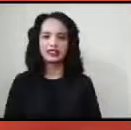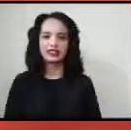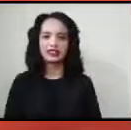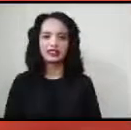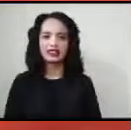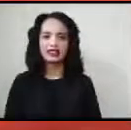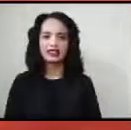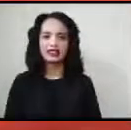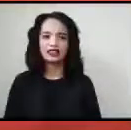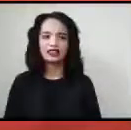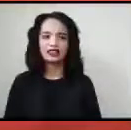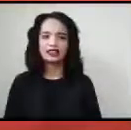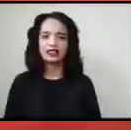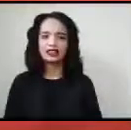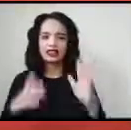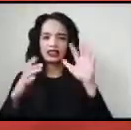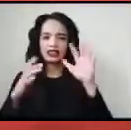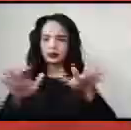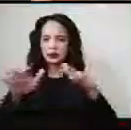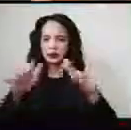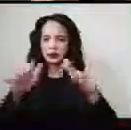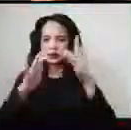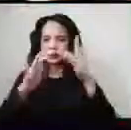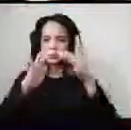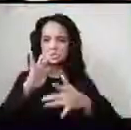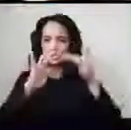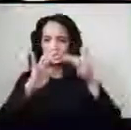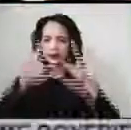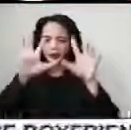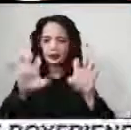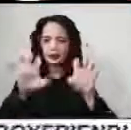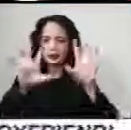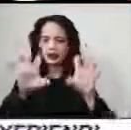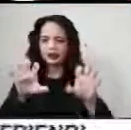ating tunghayan dito sa Game Zone. Game begin.